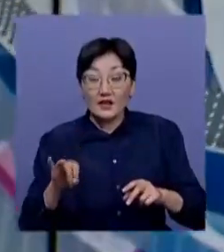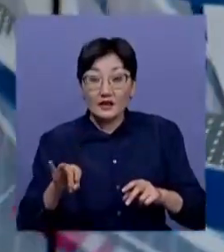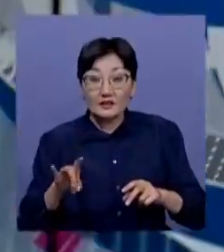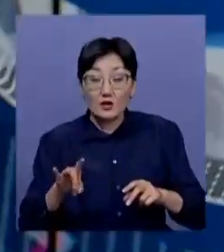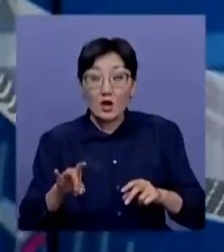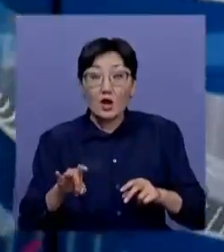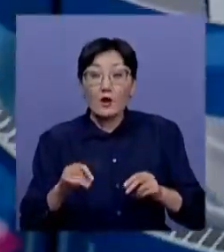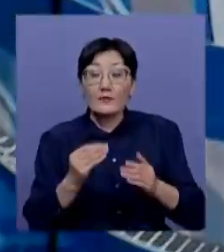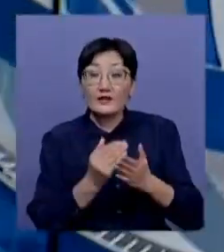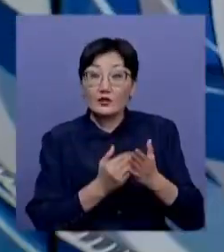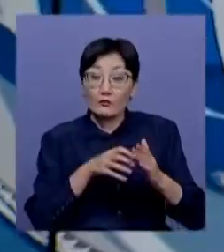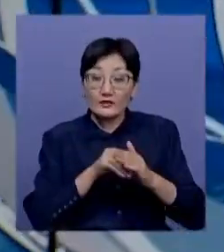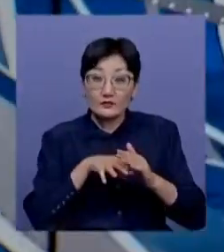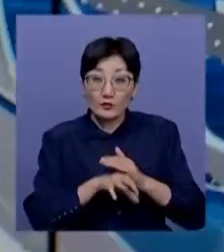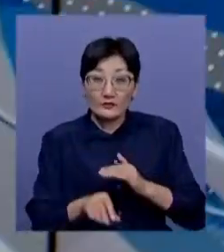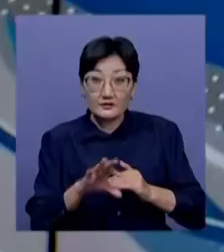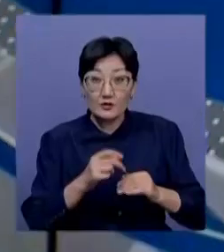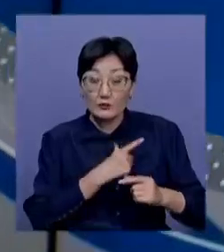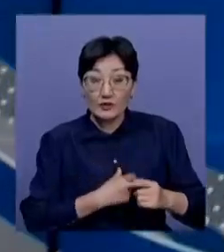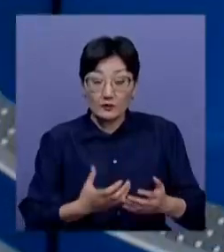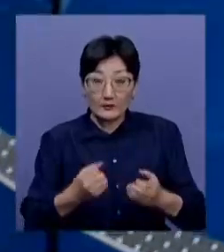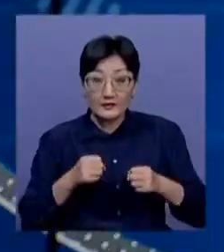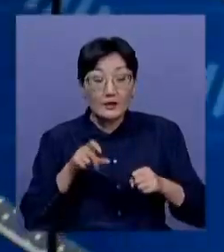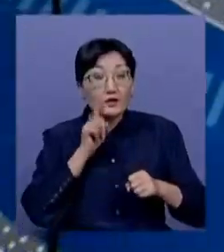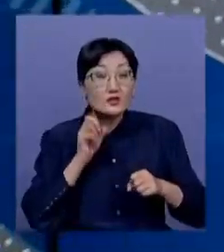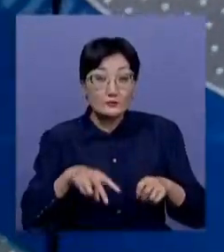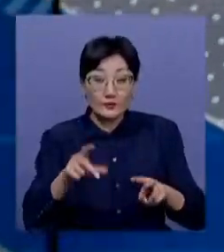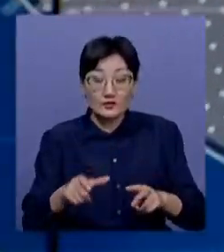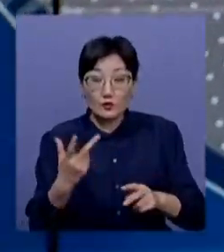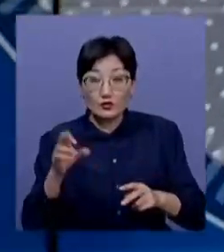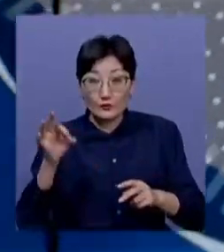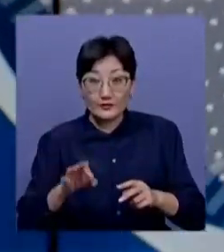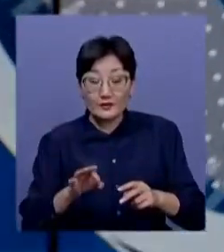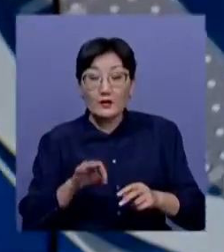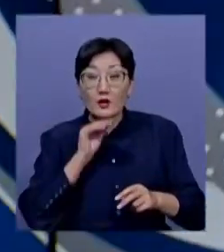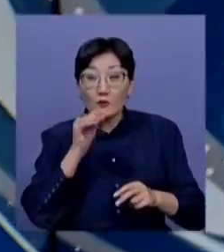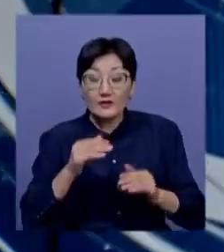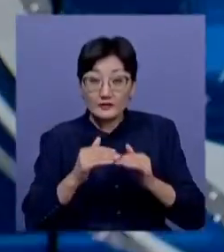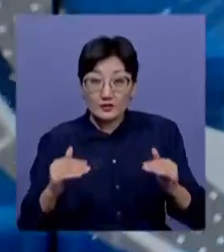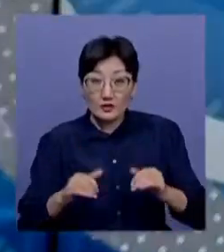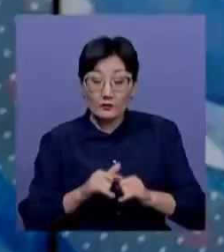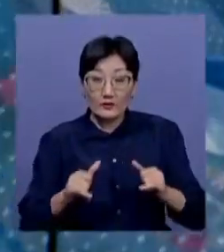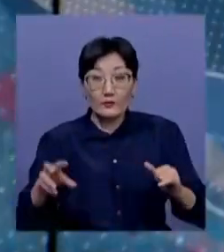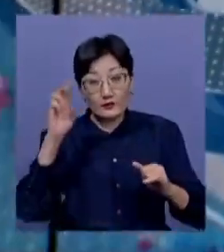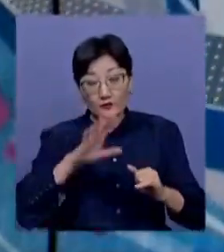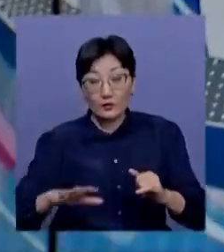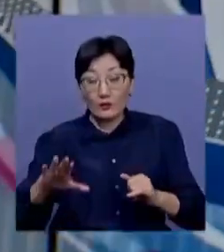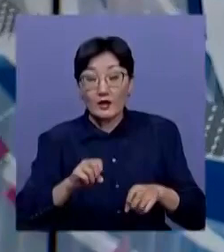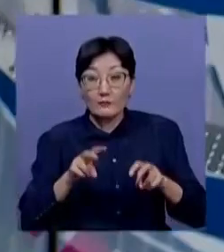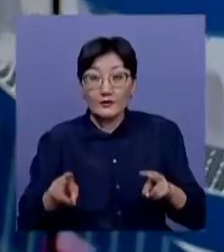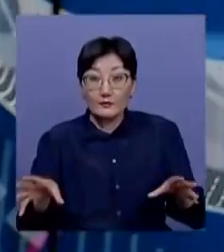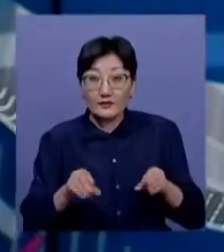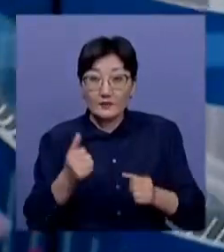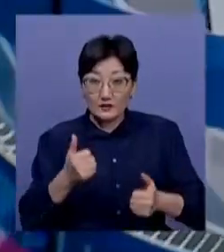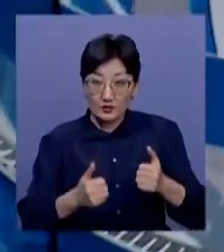Education рейтингіне кіреді. Яғни барлық диплом алған жас мамандардың шамамен 3% кәсіби деңгейі бойынша дамыған елдердің мамандарымен